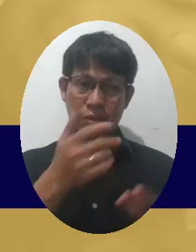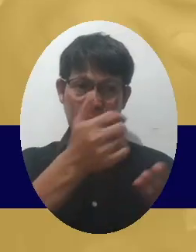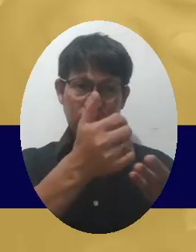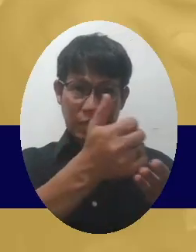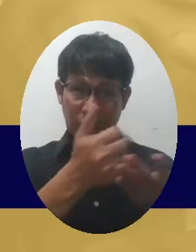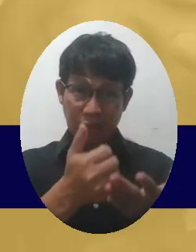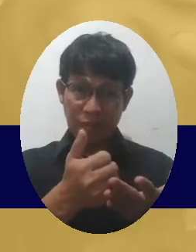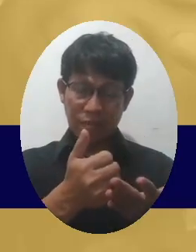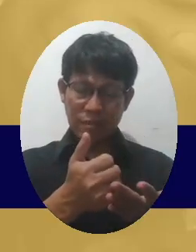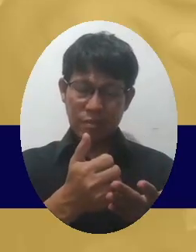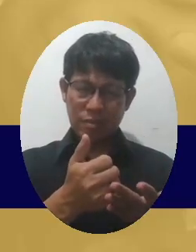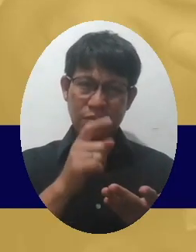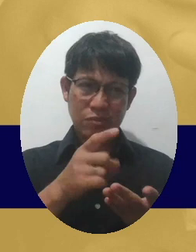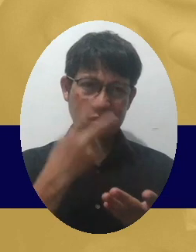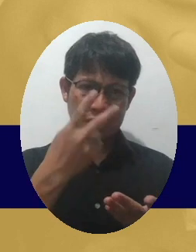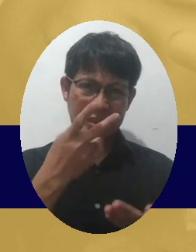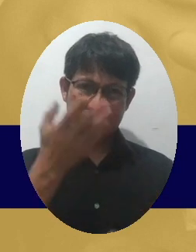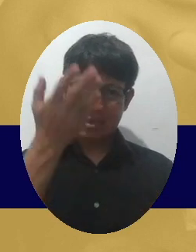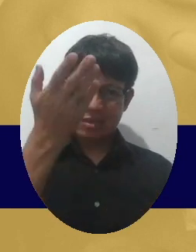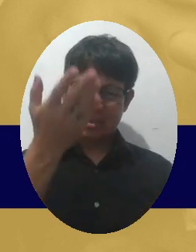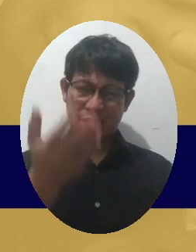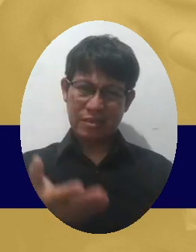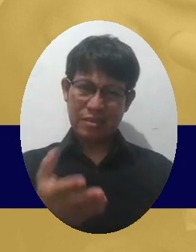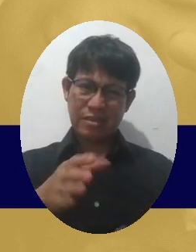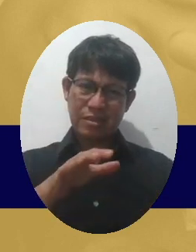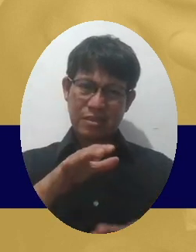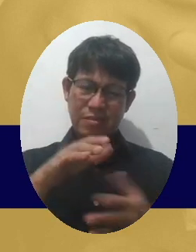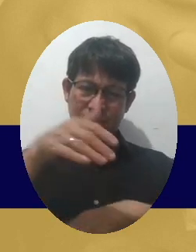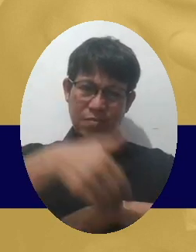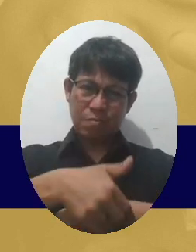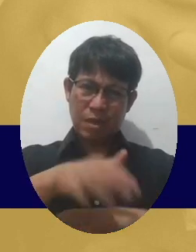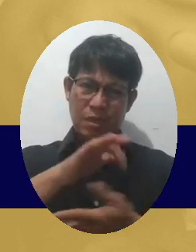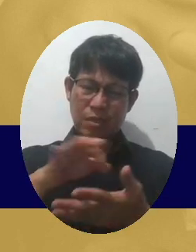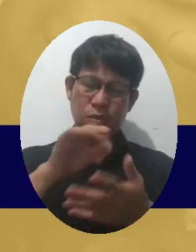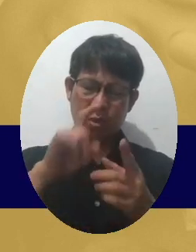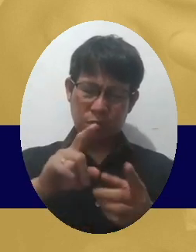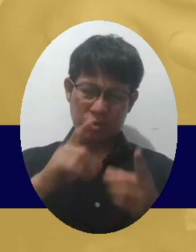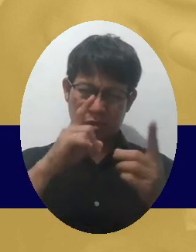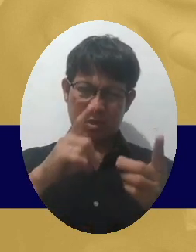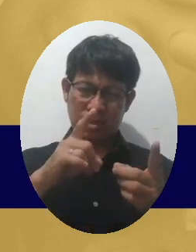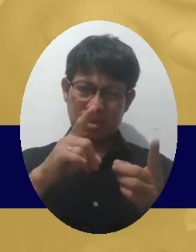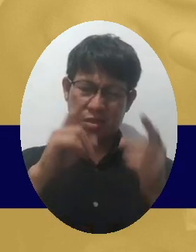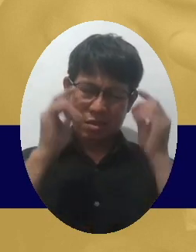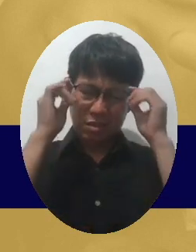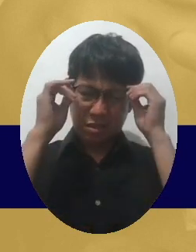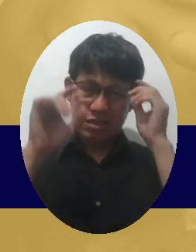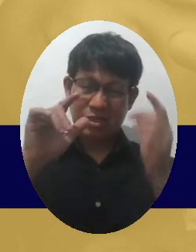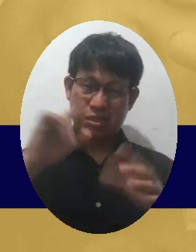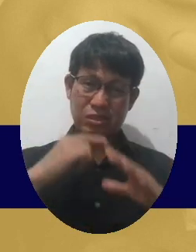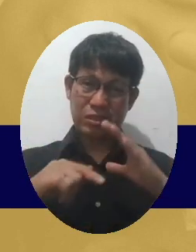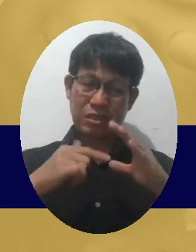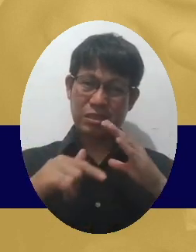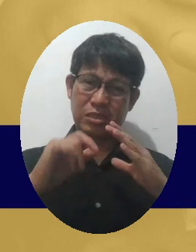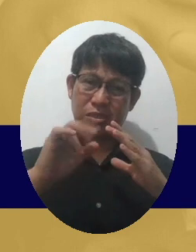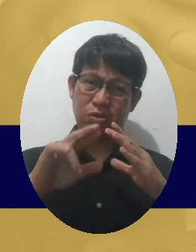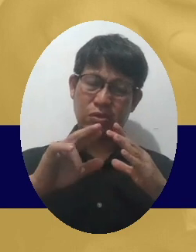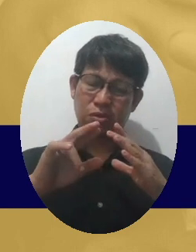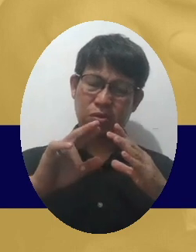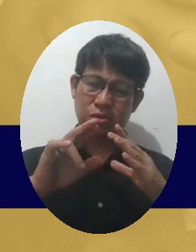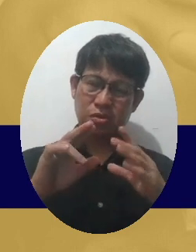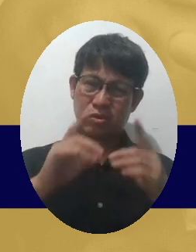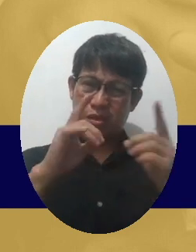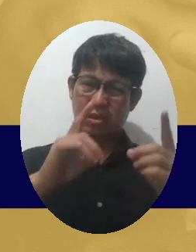Para sa mga nais magpadala ng tulong, nasa screen natin ang ating mga bank accounts. Pwede rin kayong mag-donate sa pamamagitan ng